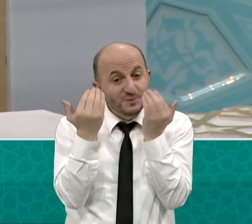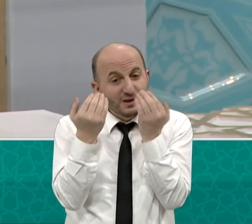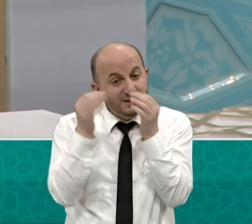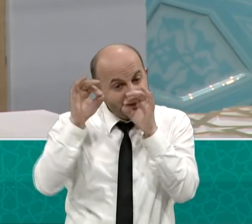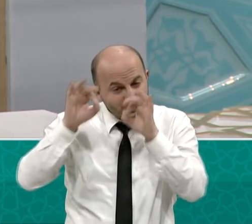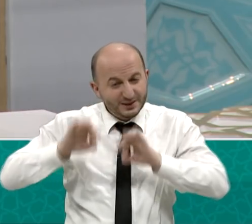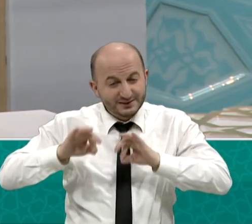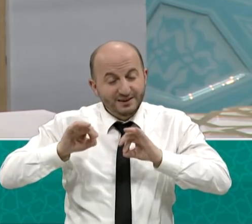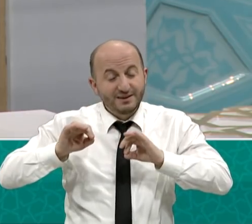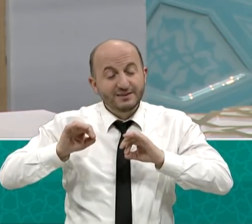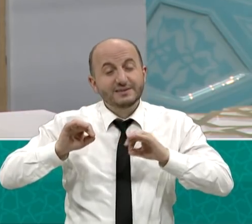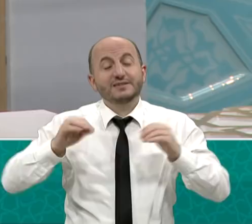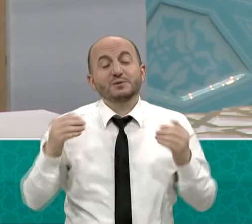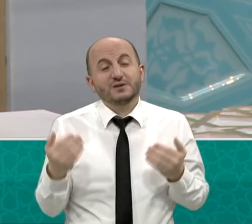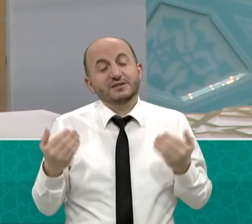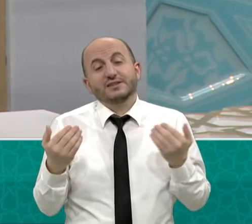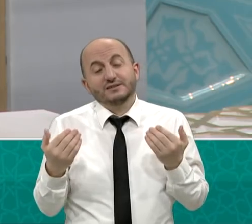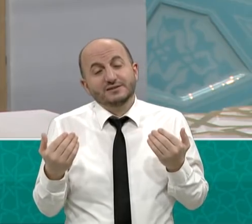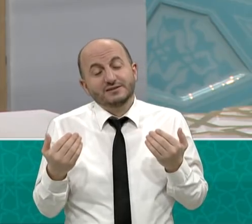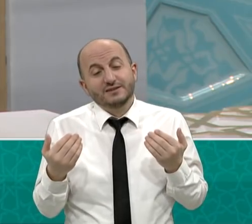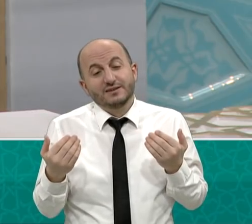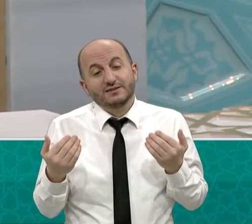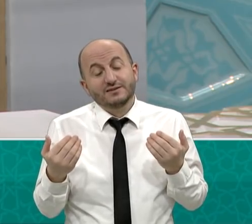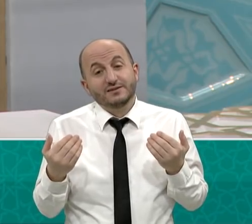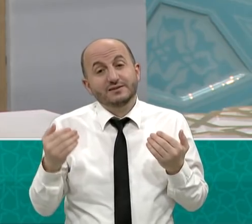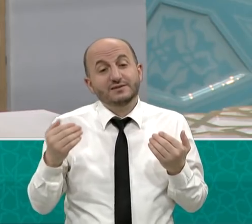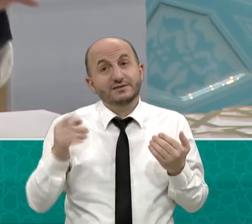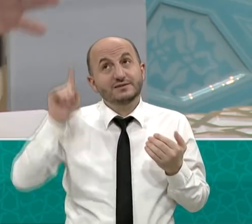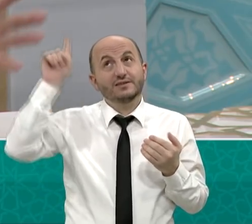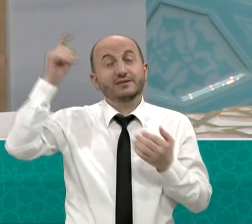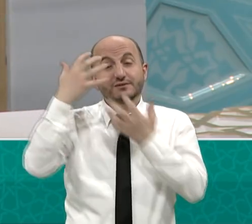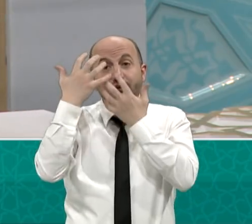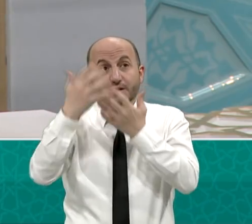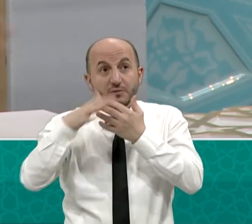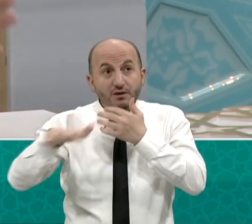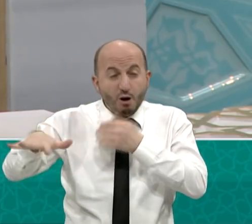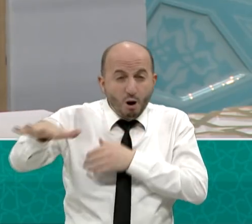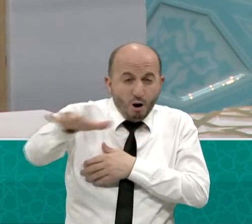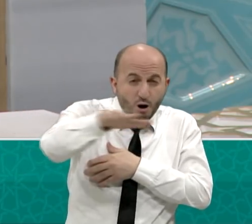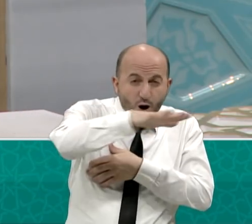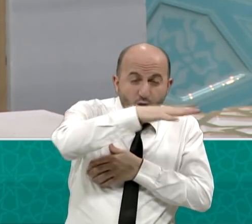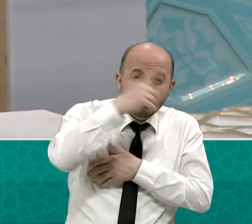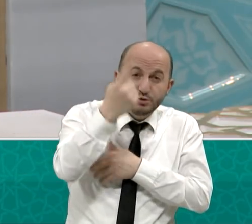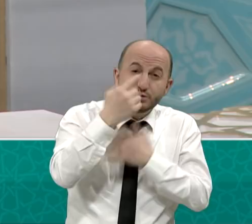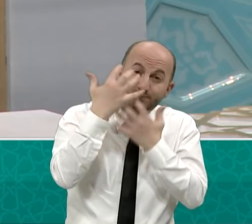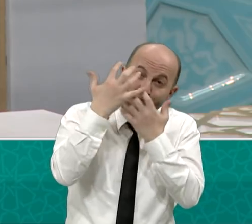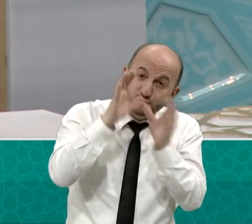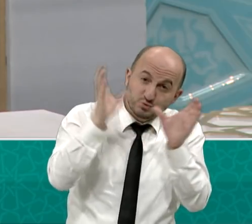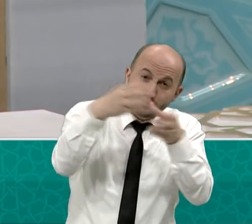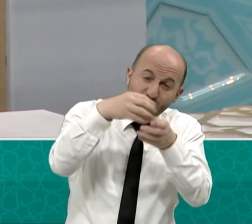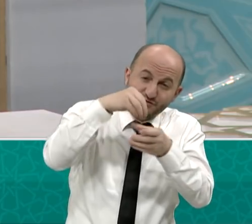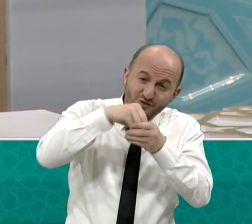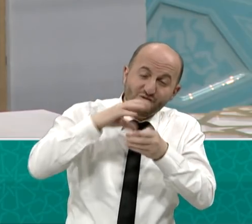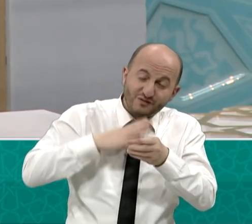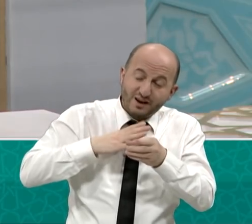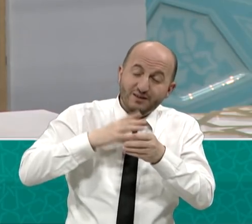başlarken, Rabbena vesi'te kulle şey, senin rahmetin her şeyi kuşatmıştır Allah'ım diyorlar. Ya